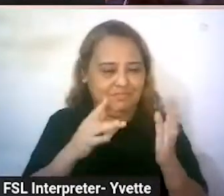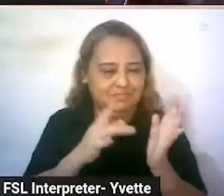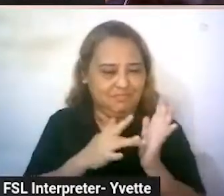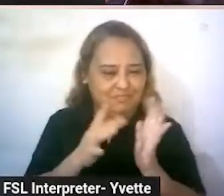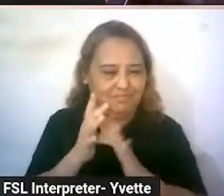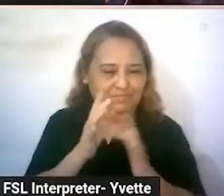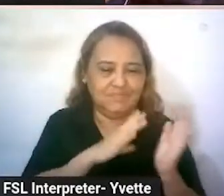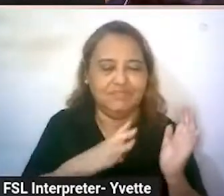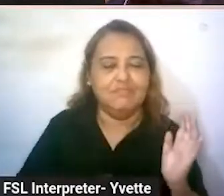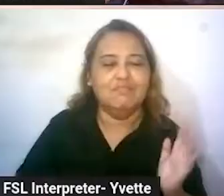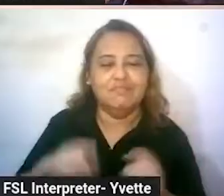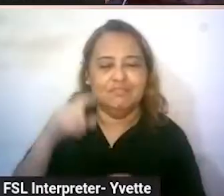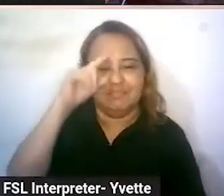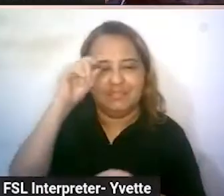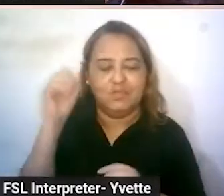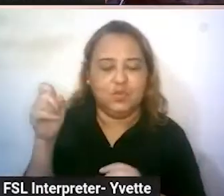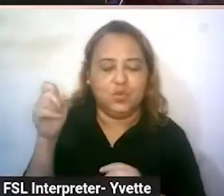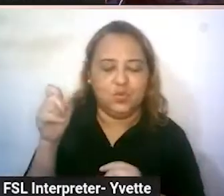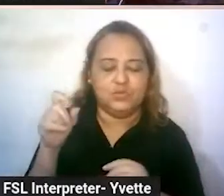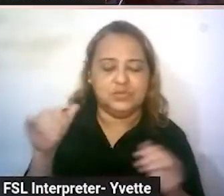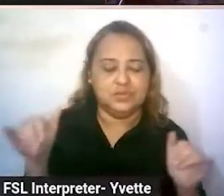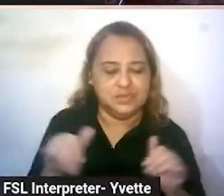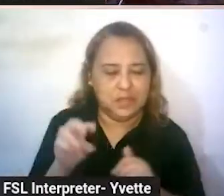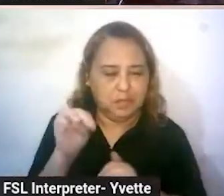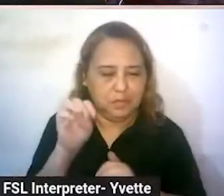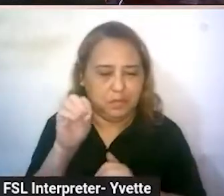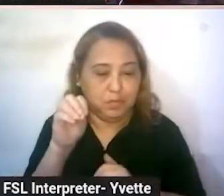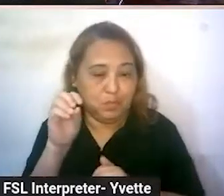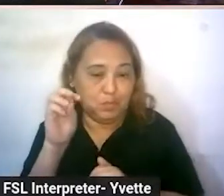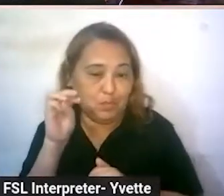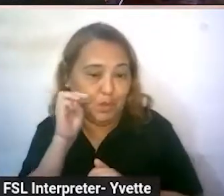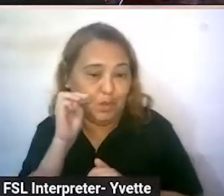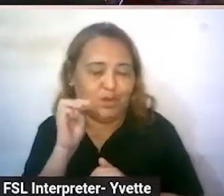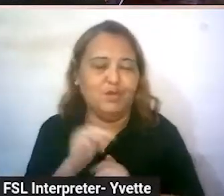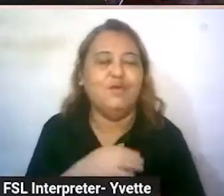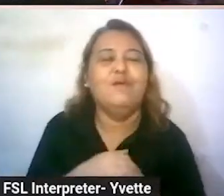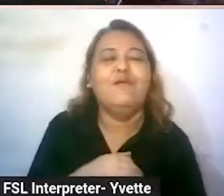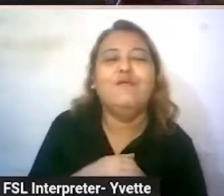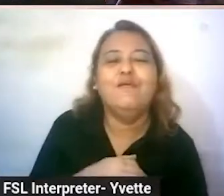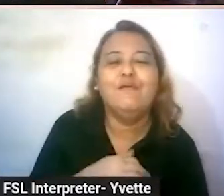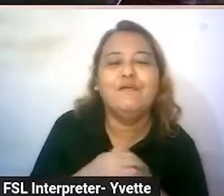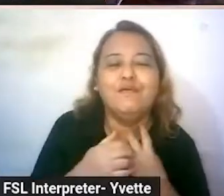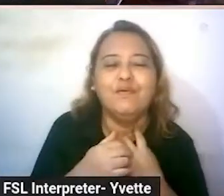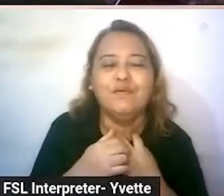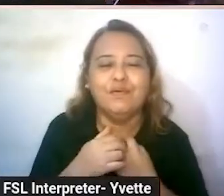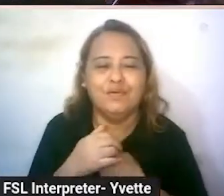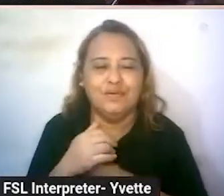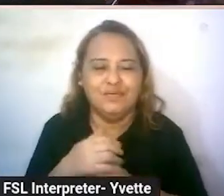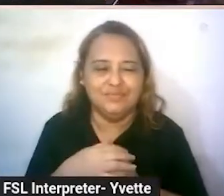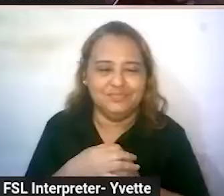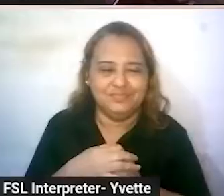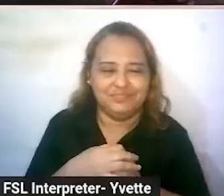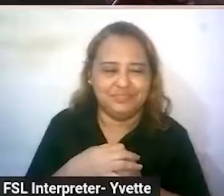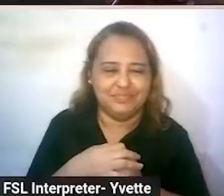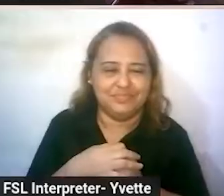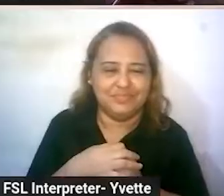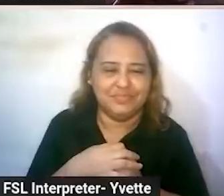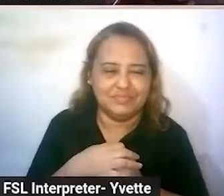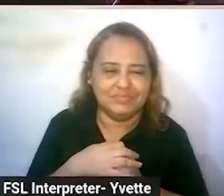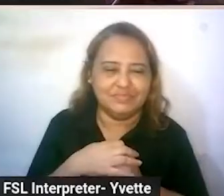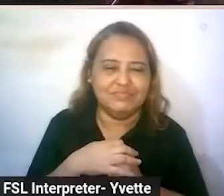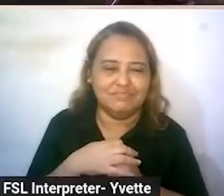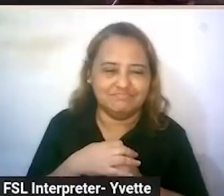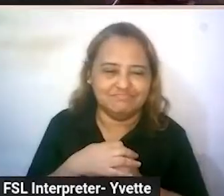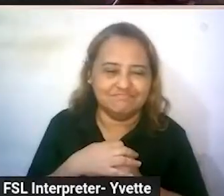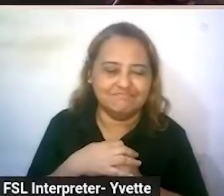sapagkat kagaya po ni Mon, hindi siya magiging wagi sa kanyang buhay kung wala po yung presensya ng